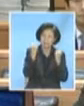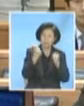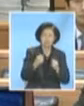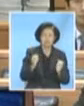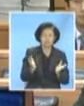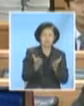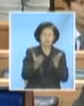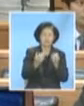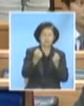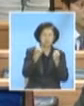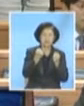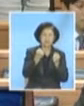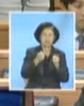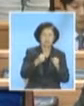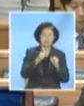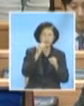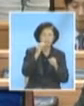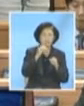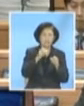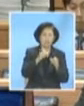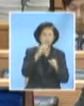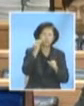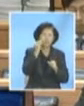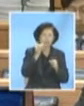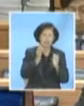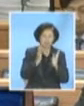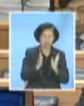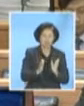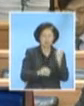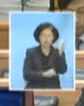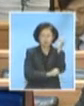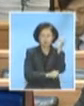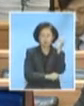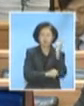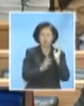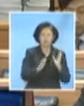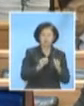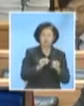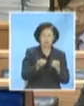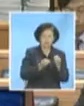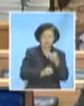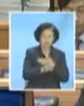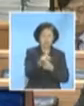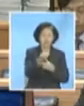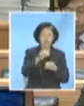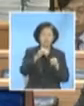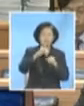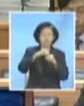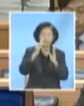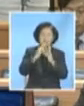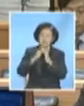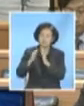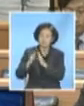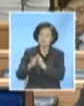เสริมสร้างความมั่นคงด้านที่อยู่อาศัยแก่ผู้ยากจนและผู้ด้อยโอกาสในชนบทและชุมชนแออัดในเมื